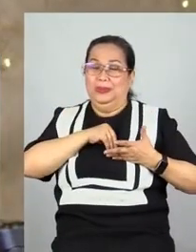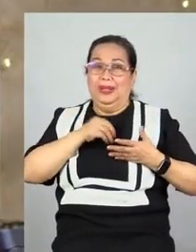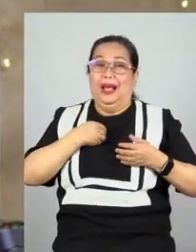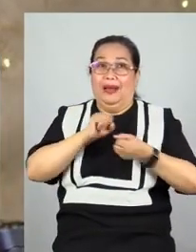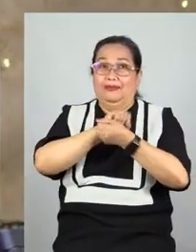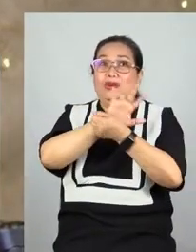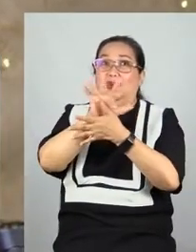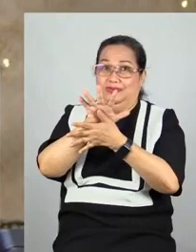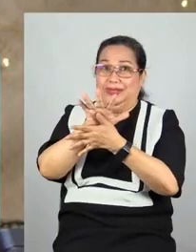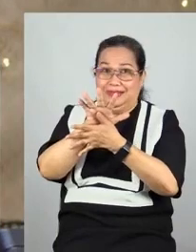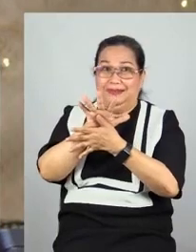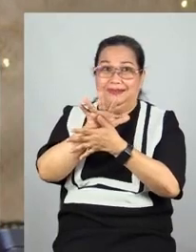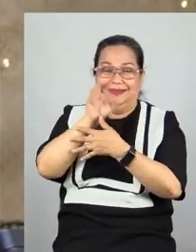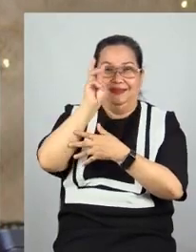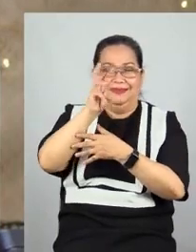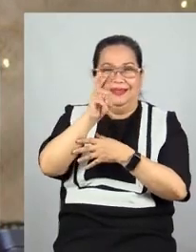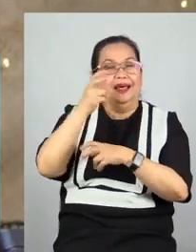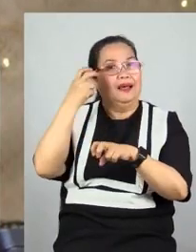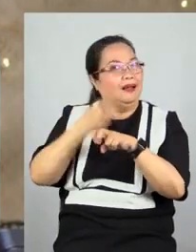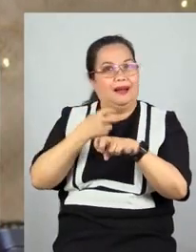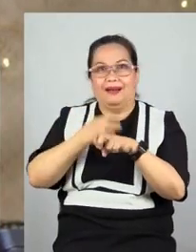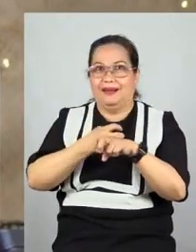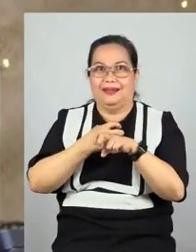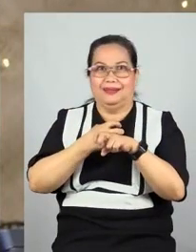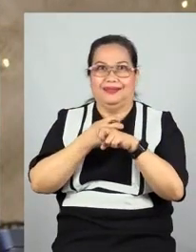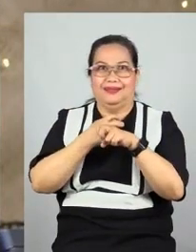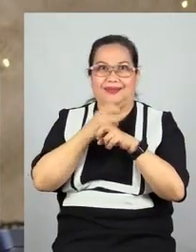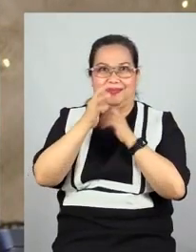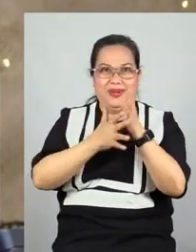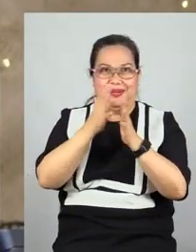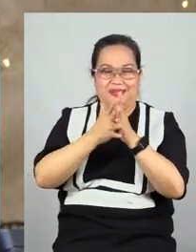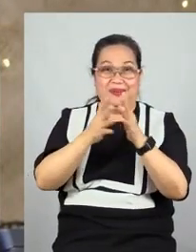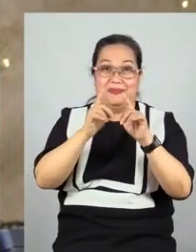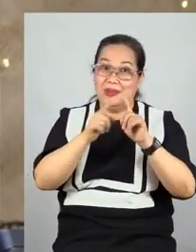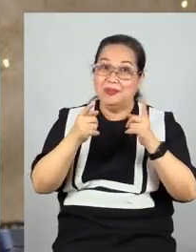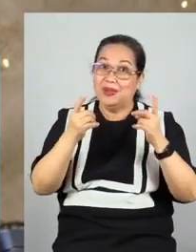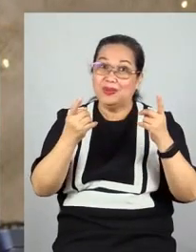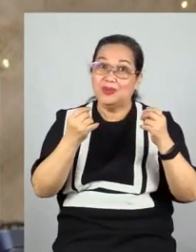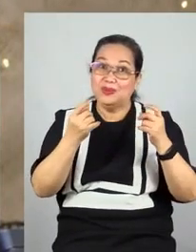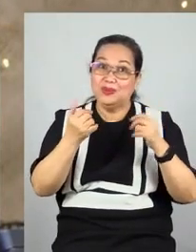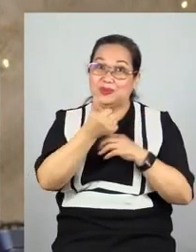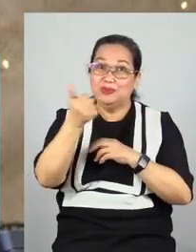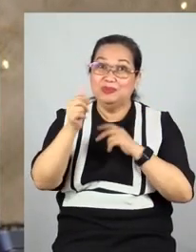No? So, ang hirap mag-party. Kaya ang ginagawa ng iba,